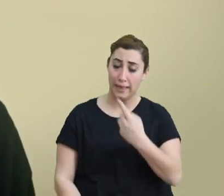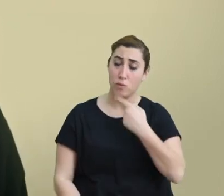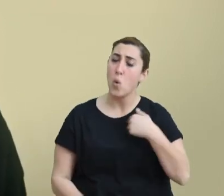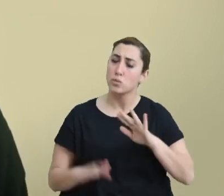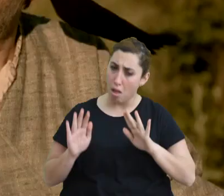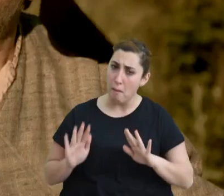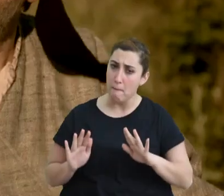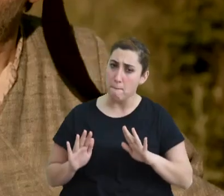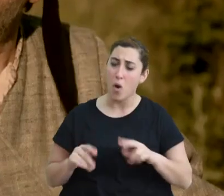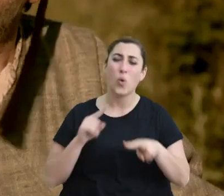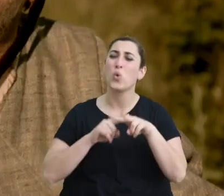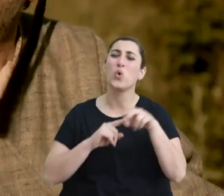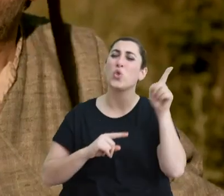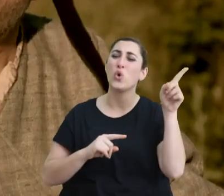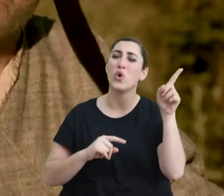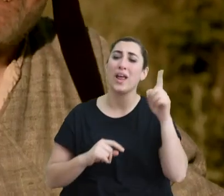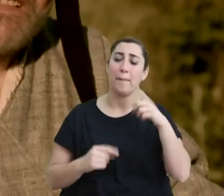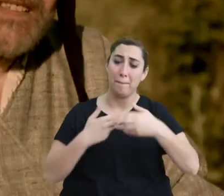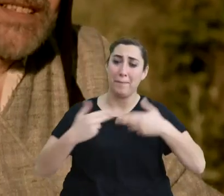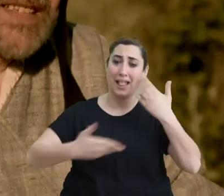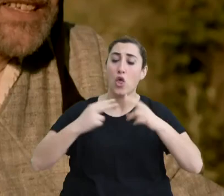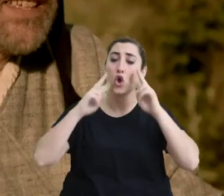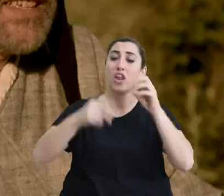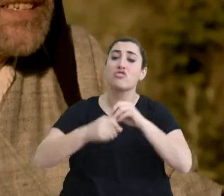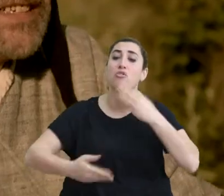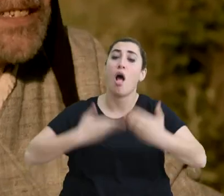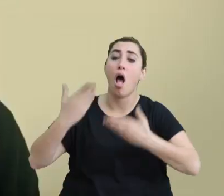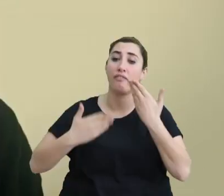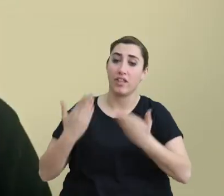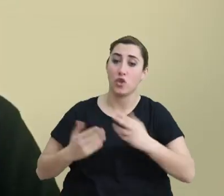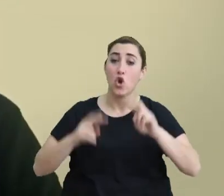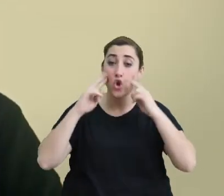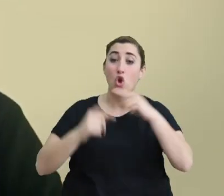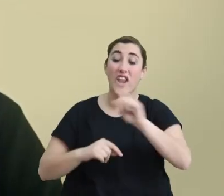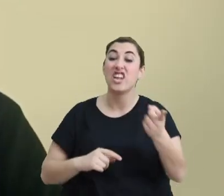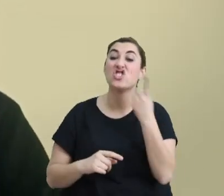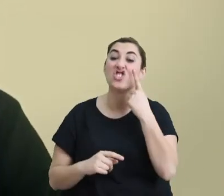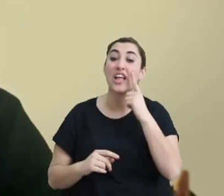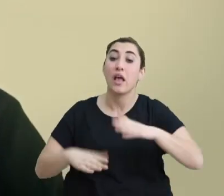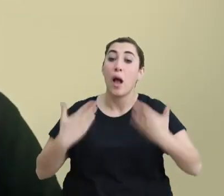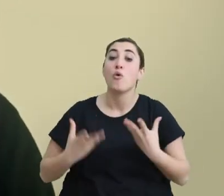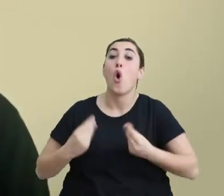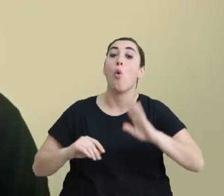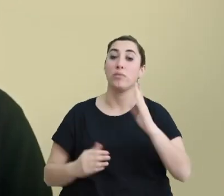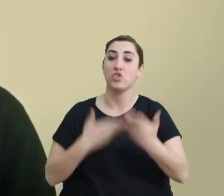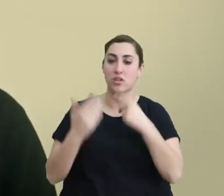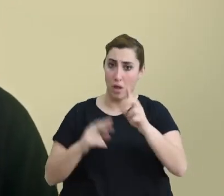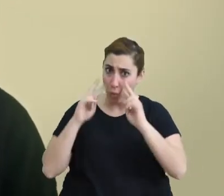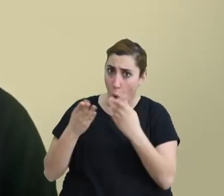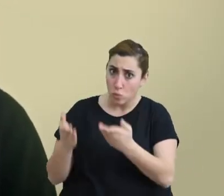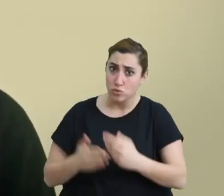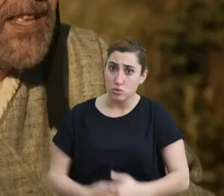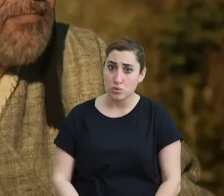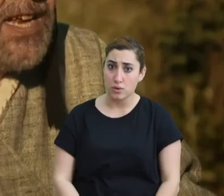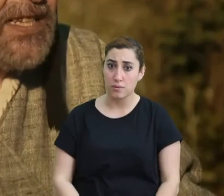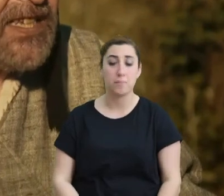İyi dersin de... ...Kuduri Hazretleri fetvasında körlerden bahseder. Körlerin şahitliğinin kabul olunmayacağından. Sen kör müsün